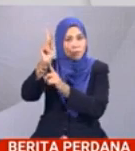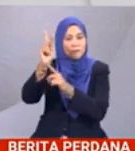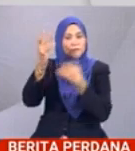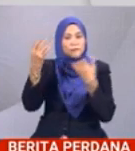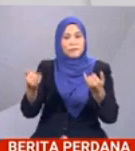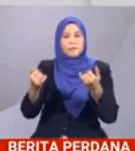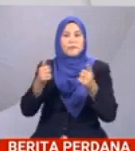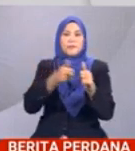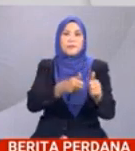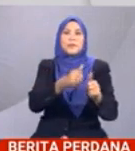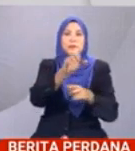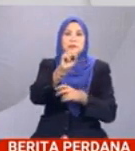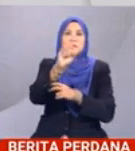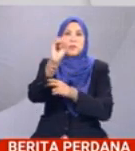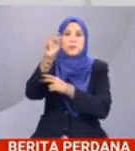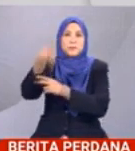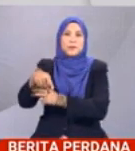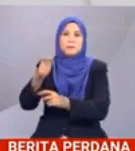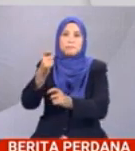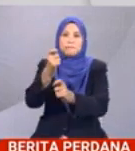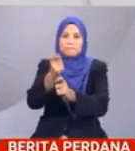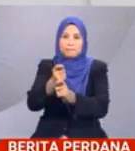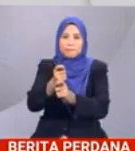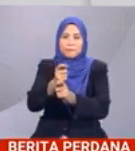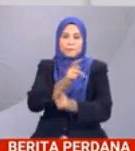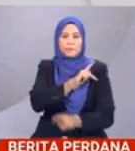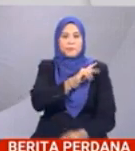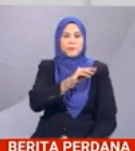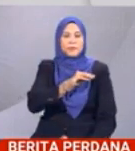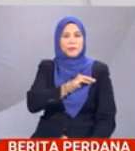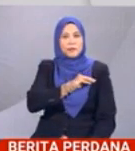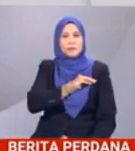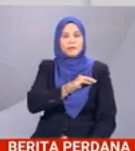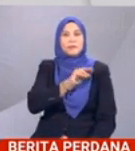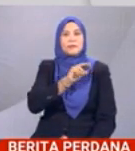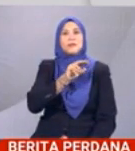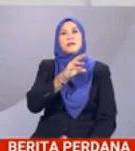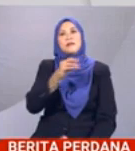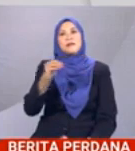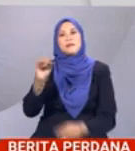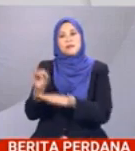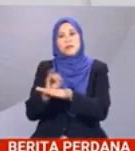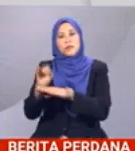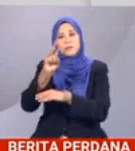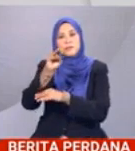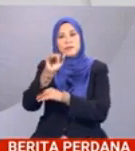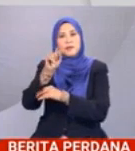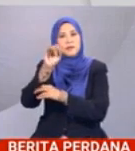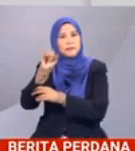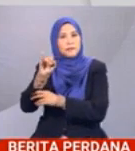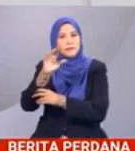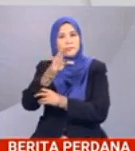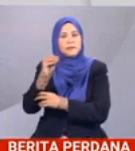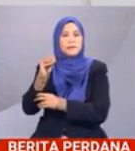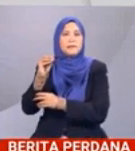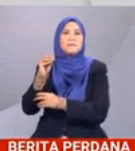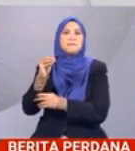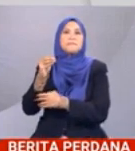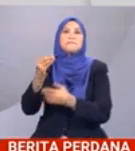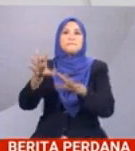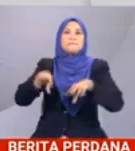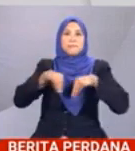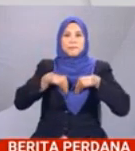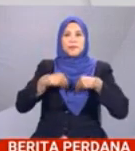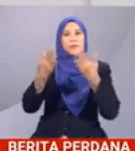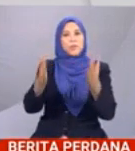prosedur operasi standard SOP yang ditetapkan Kementerian Perdagangan Antarabangsa dan Industri MITI dan bersedia menerima pelanggan semula.